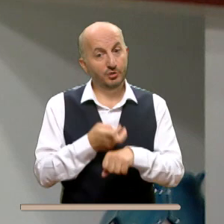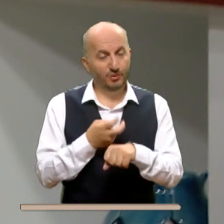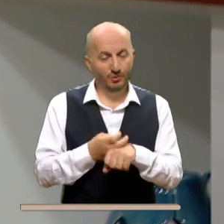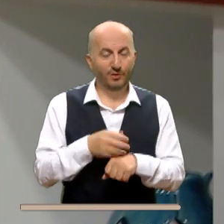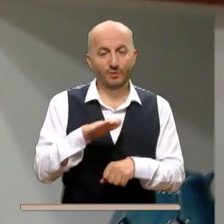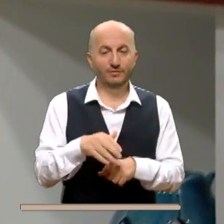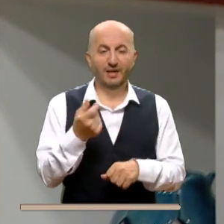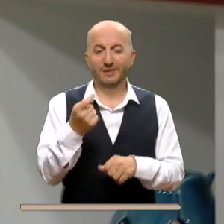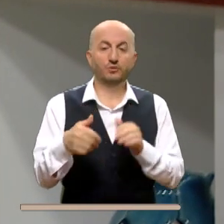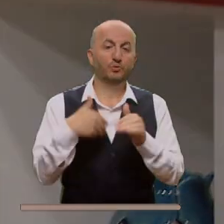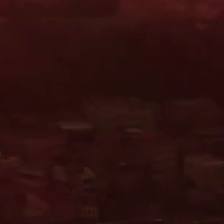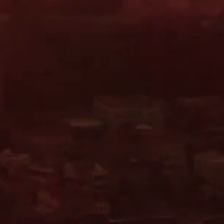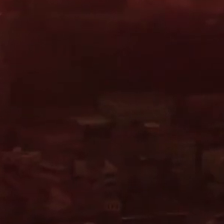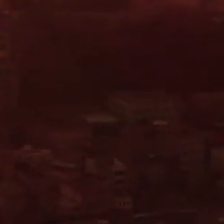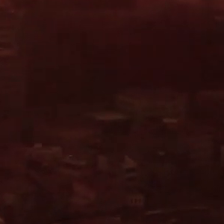olacağız az sonra.